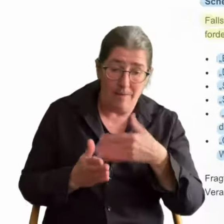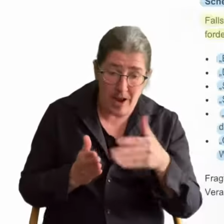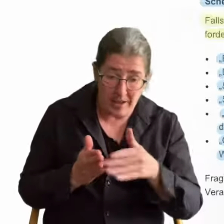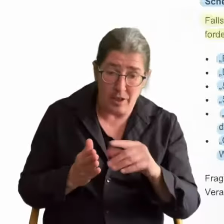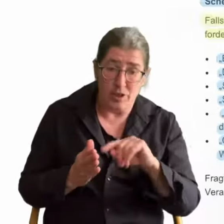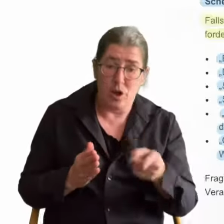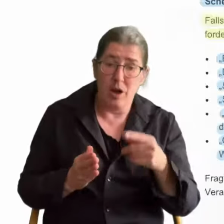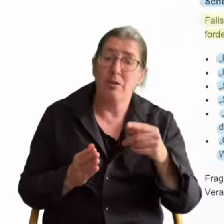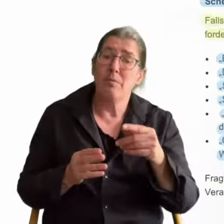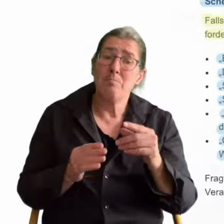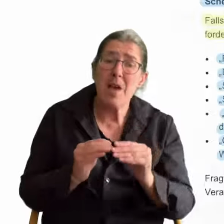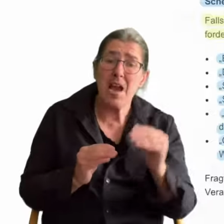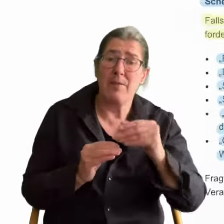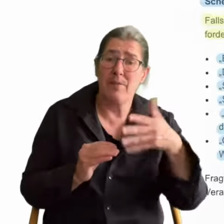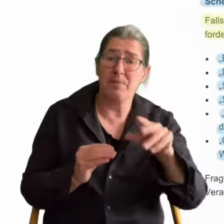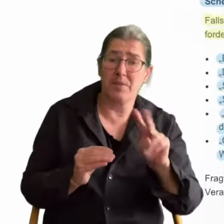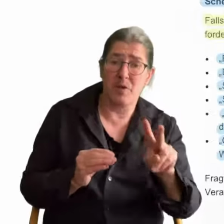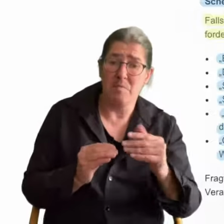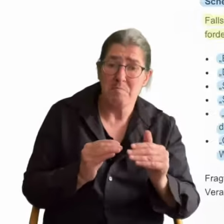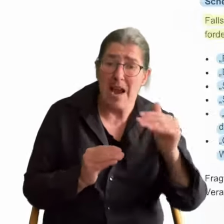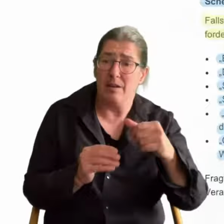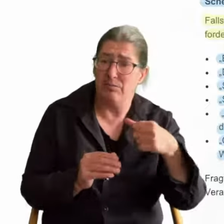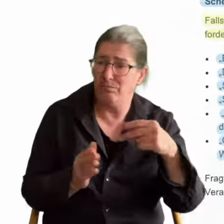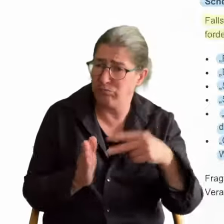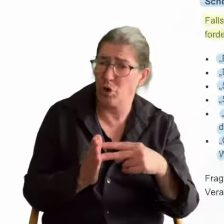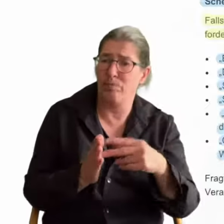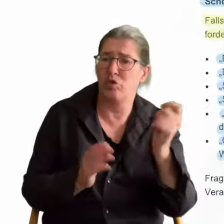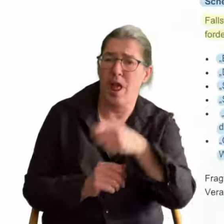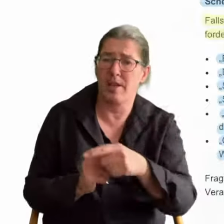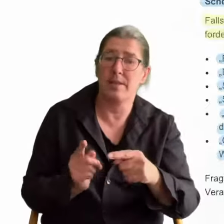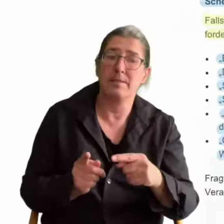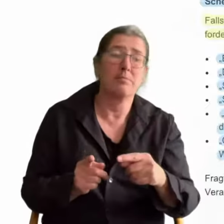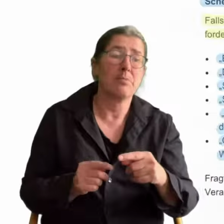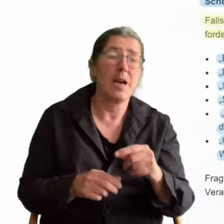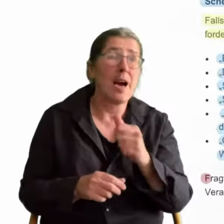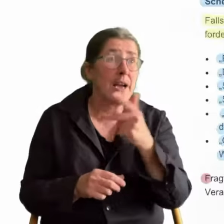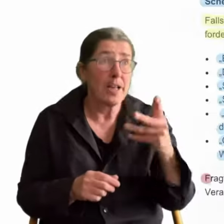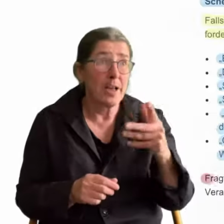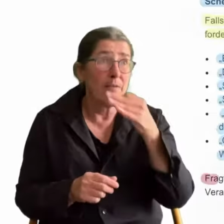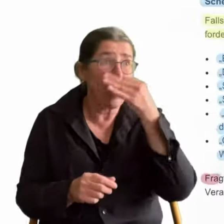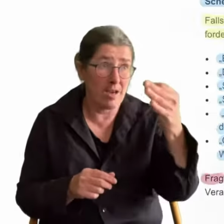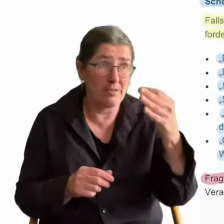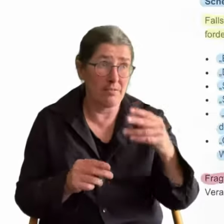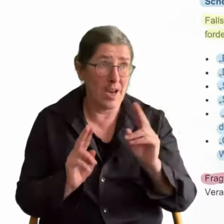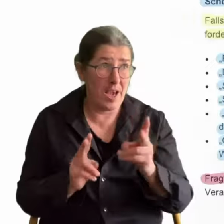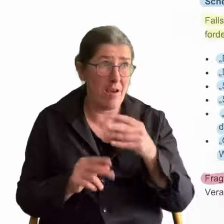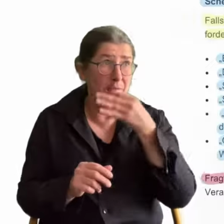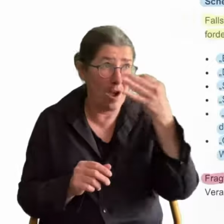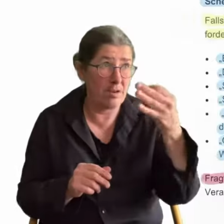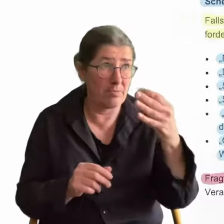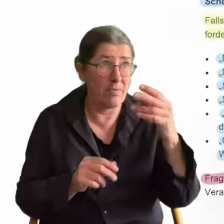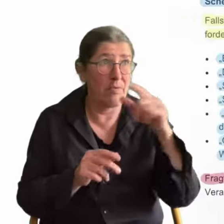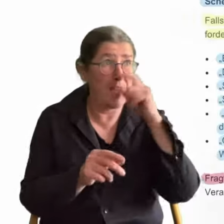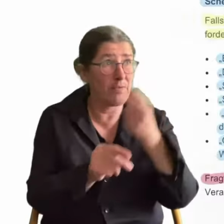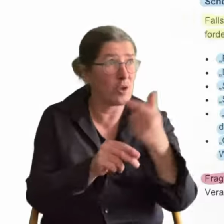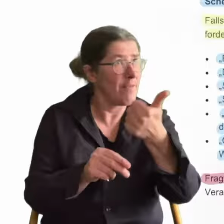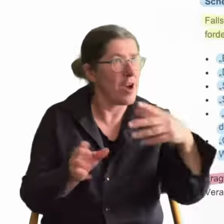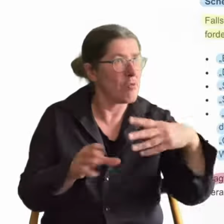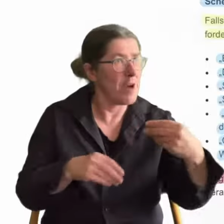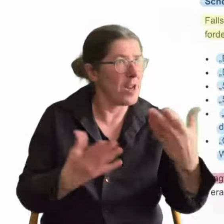den nächst höheren stromschlag geben oder nicht einige haben nach der verantwortung gefragt also einige der lehrer haben nach der verantwortung